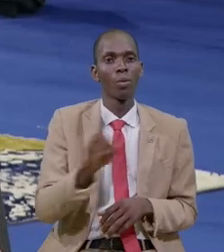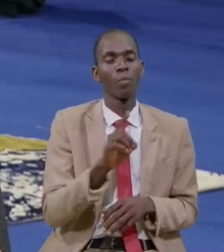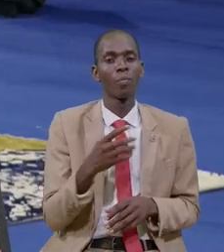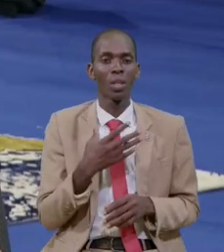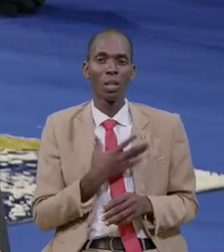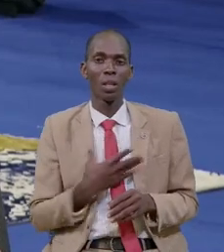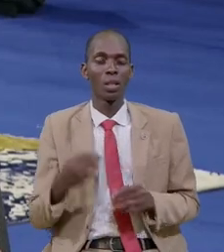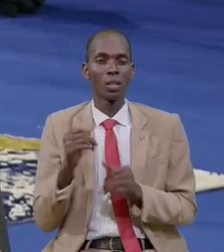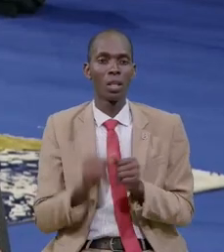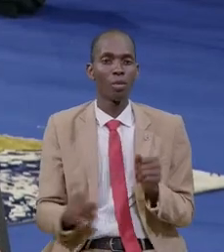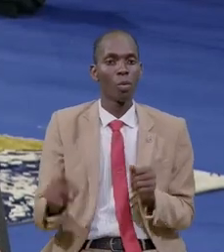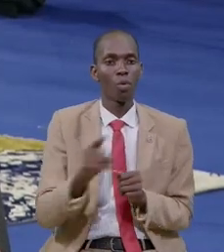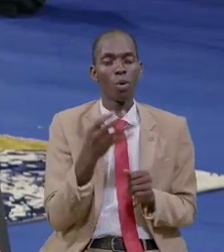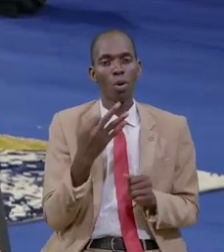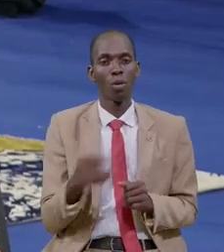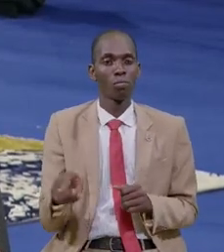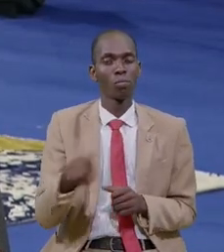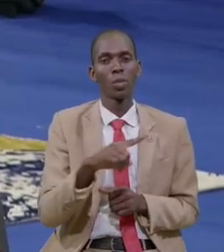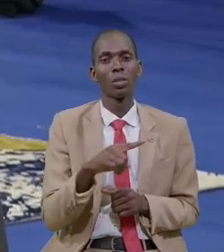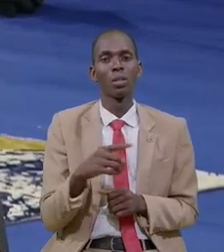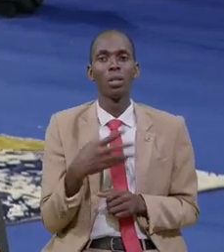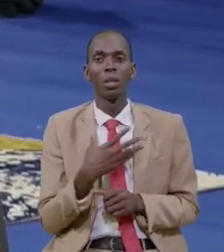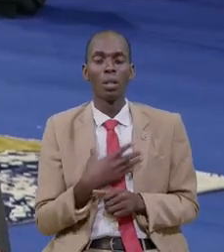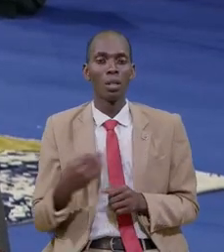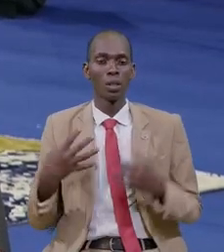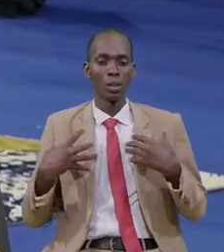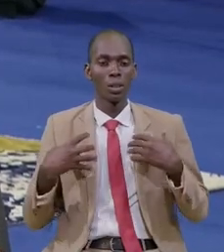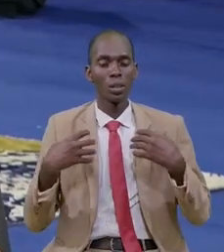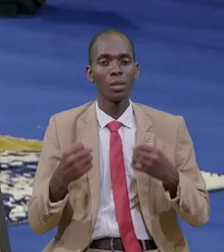il les guérit.